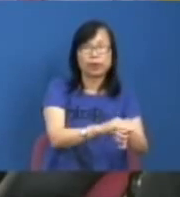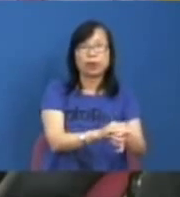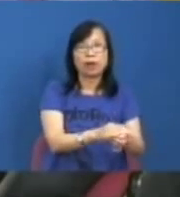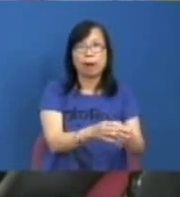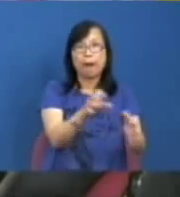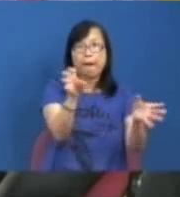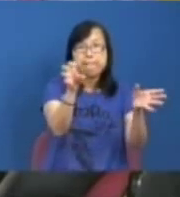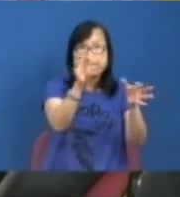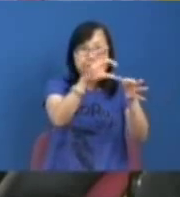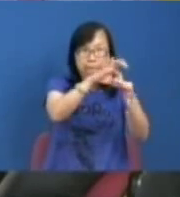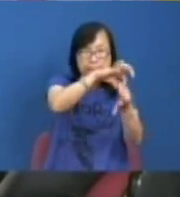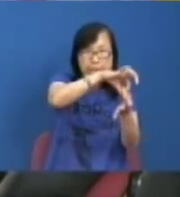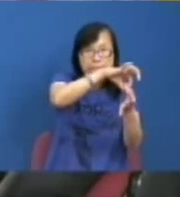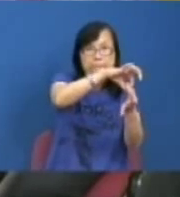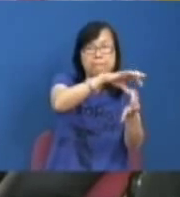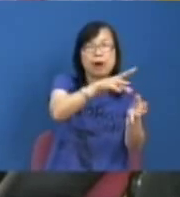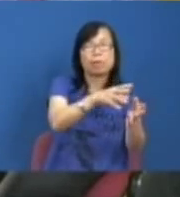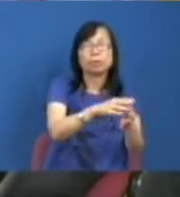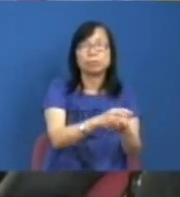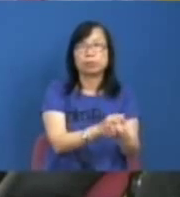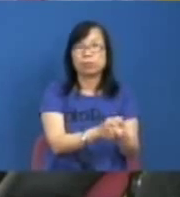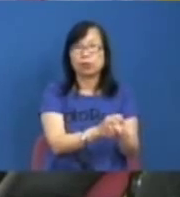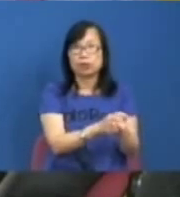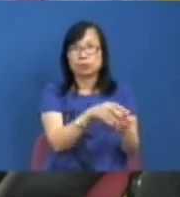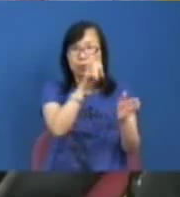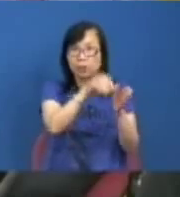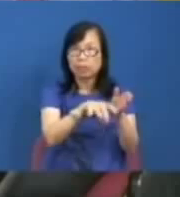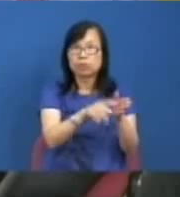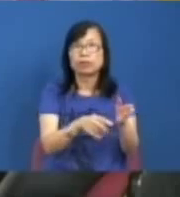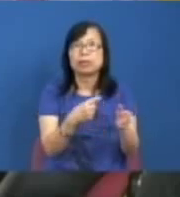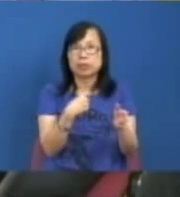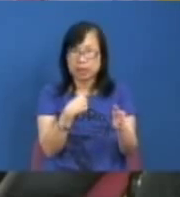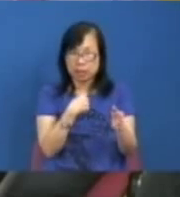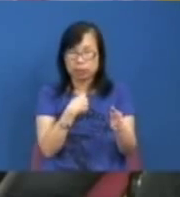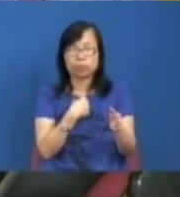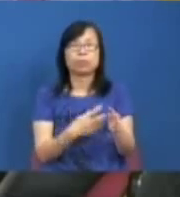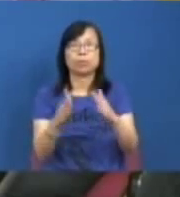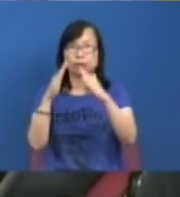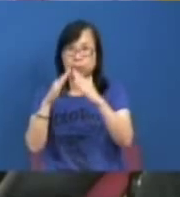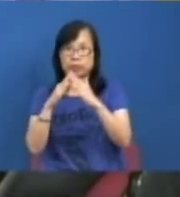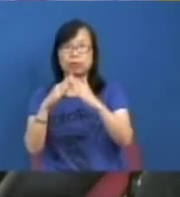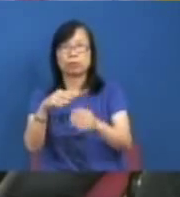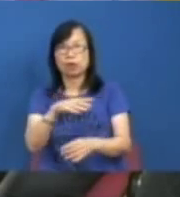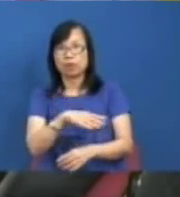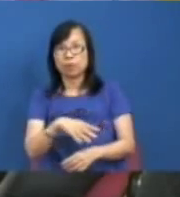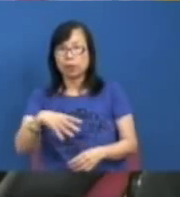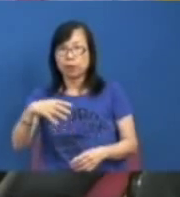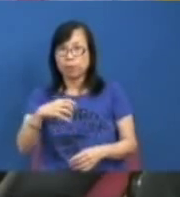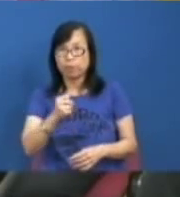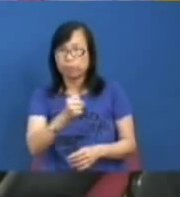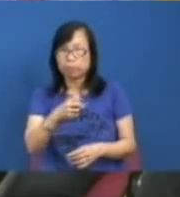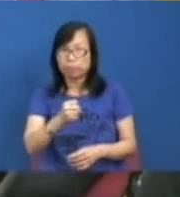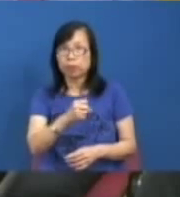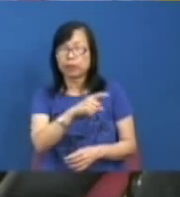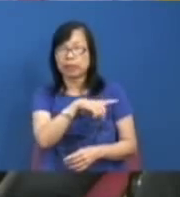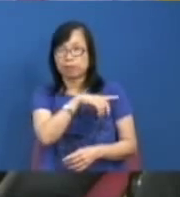大渠嘅駁口咁唔好出滲漏咧，理論上應該就小業主去負責啦。 哦， 係啦，因為大渠嗰個原身